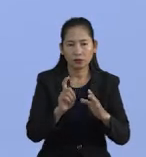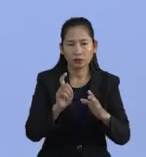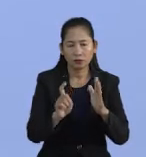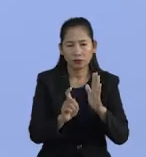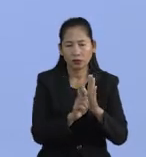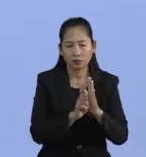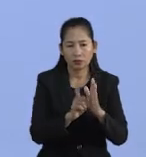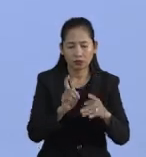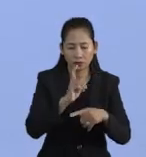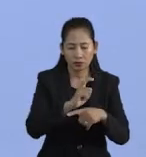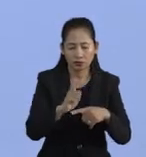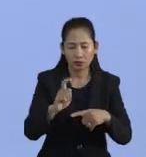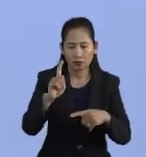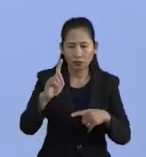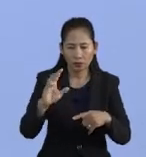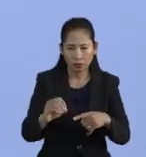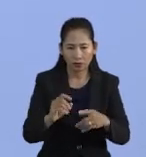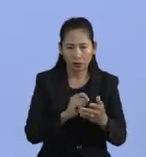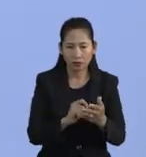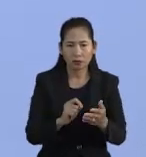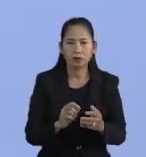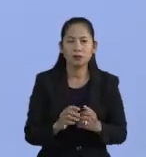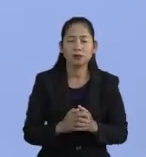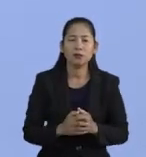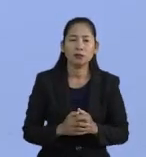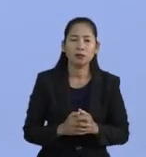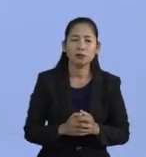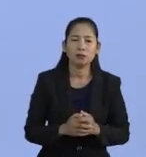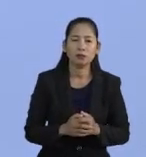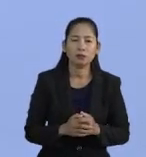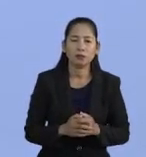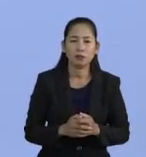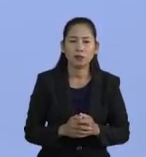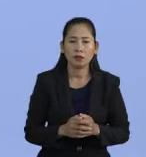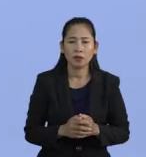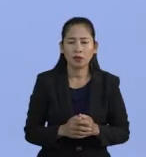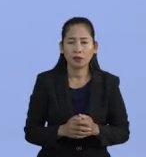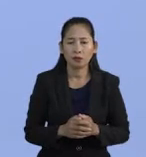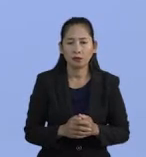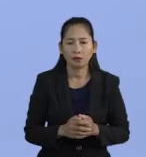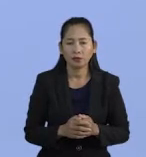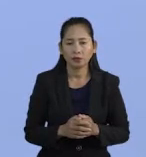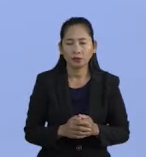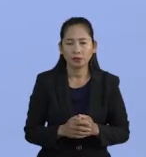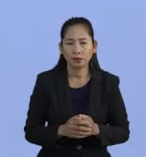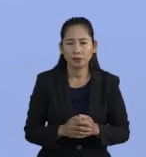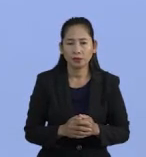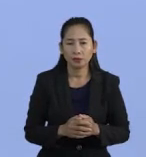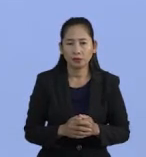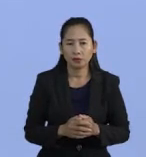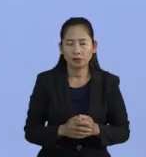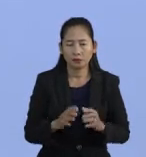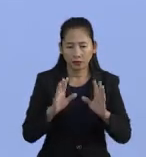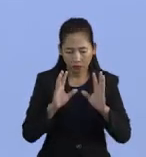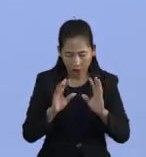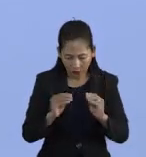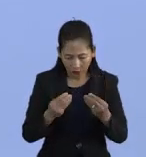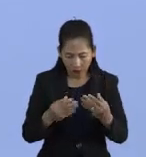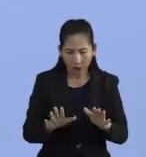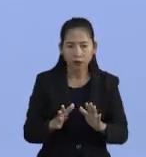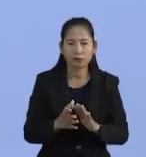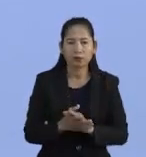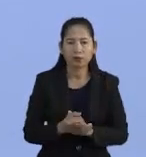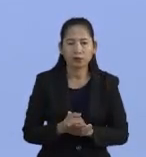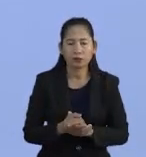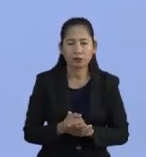này lại cốt nữa con nhé mà chứng dương ta sẽ lại bay nữa lại ní con nhé và lại bay ở hai nhé này cốt